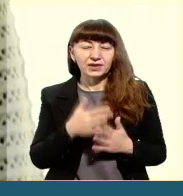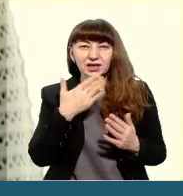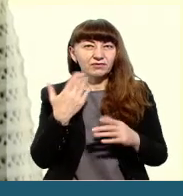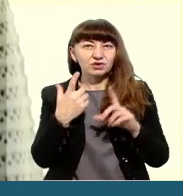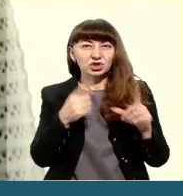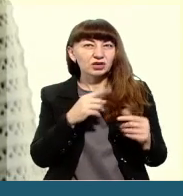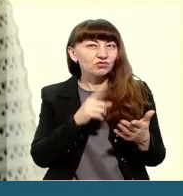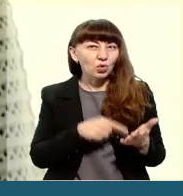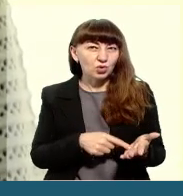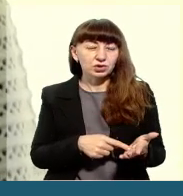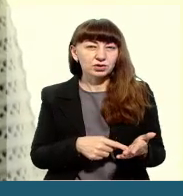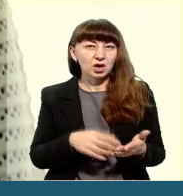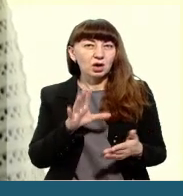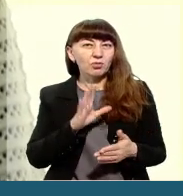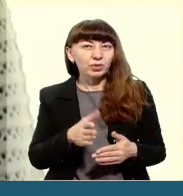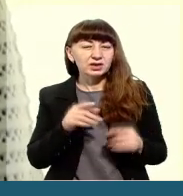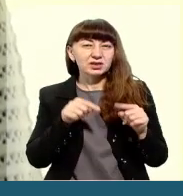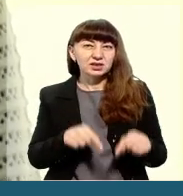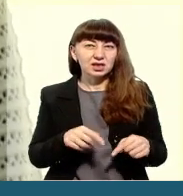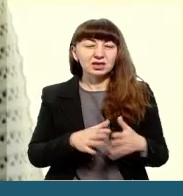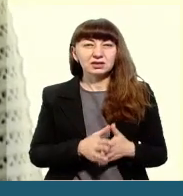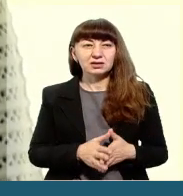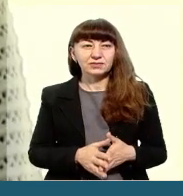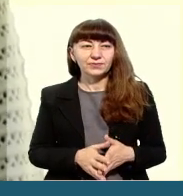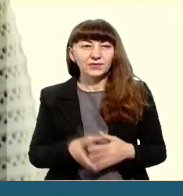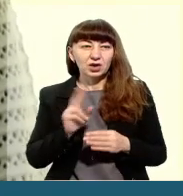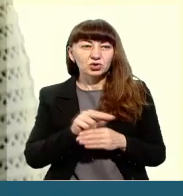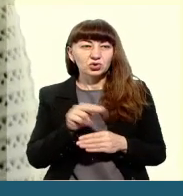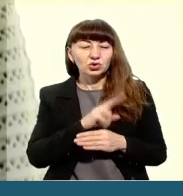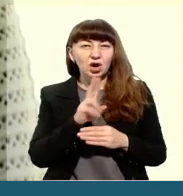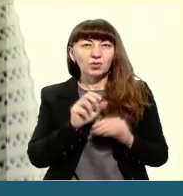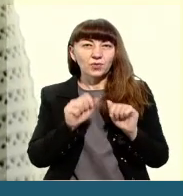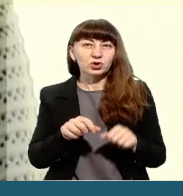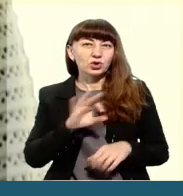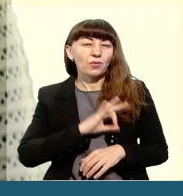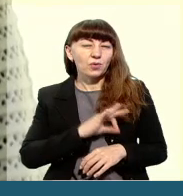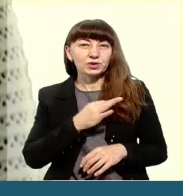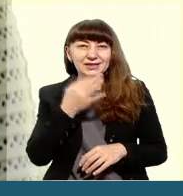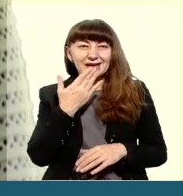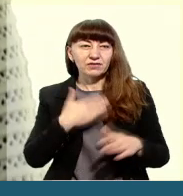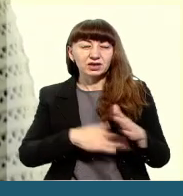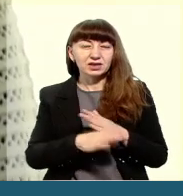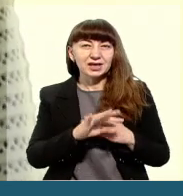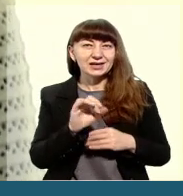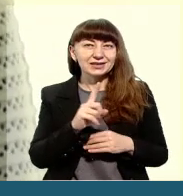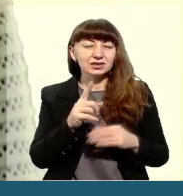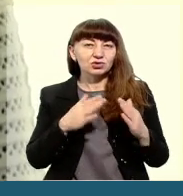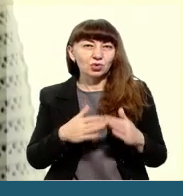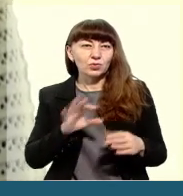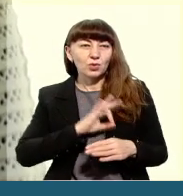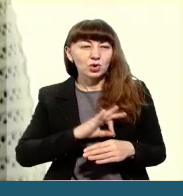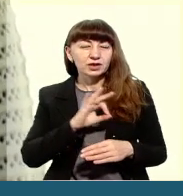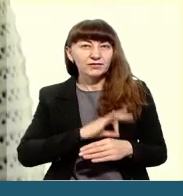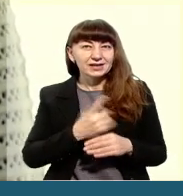выезжать в город. Быть всегда здесь, и они приезжают, нас учат, как можно пользоваться, не выходя из дома, всеми этими